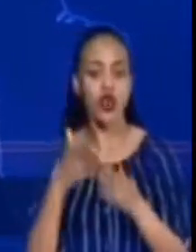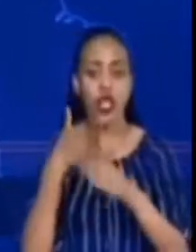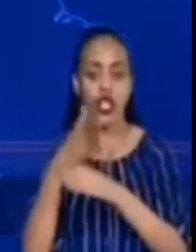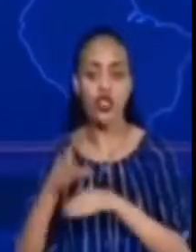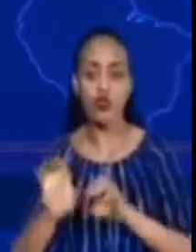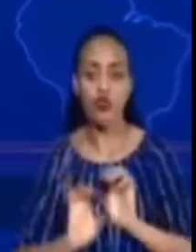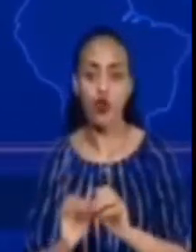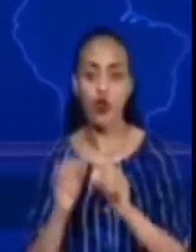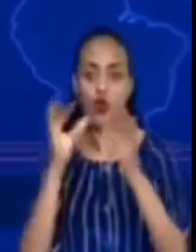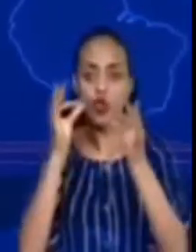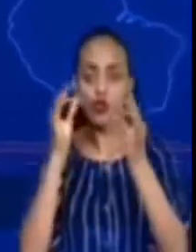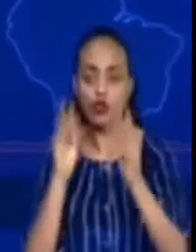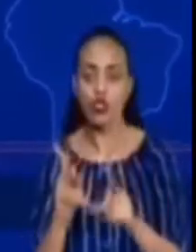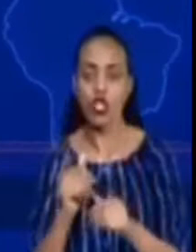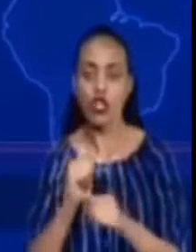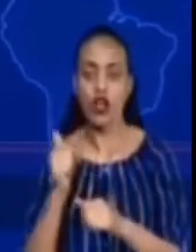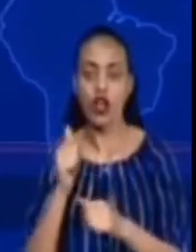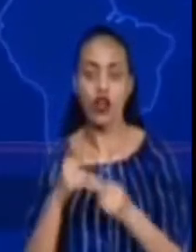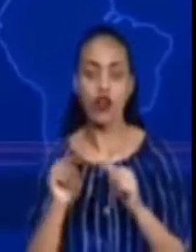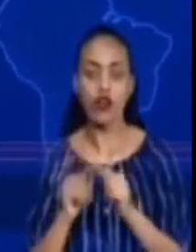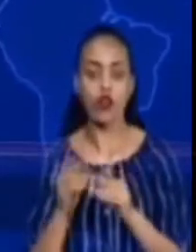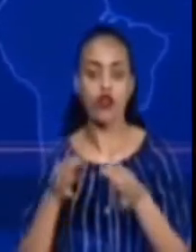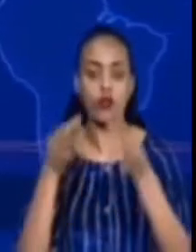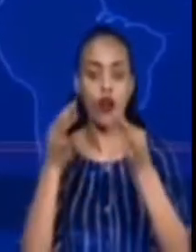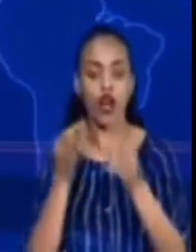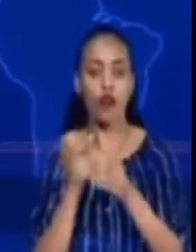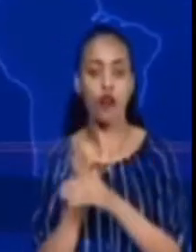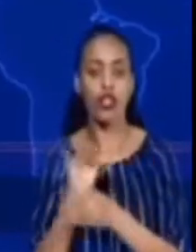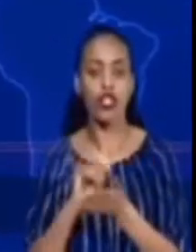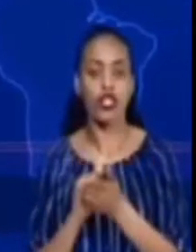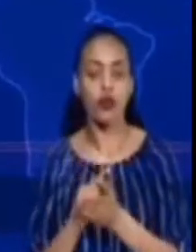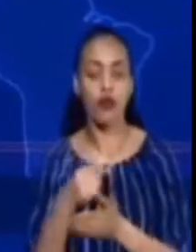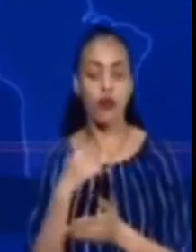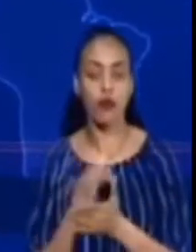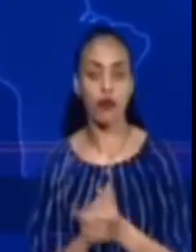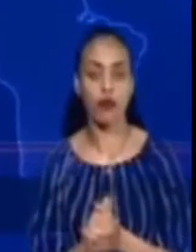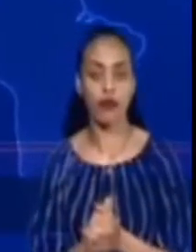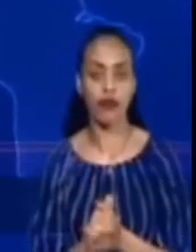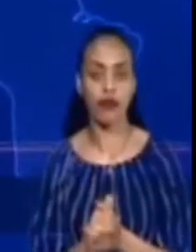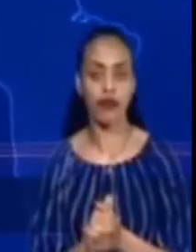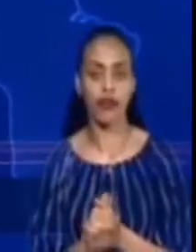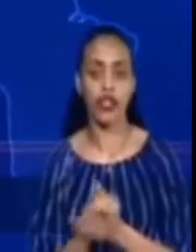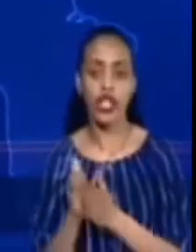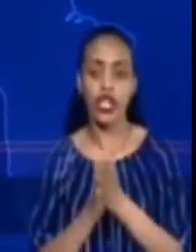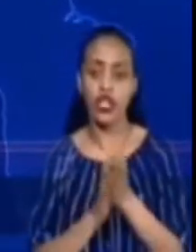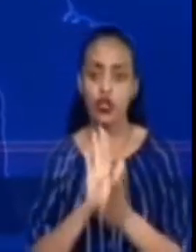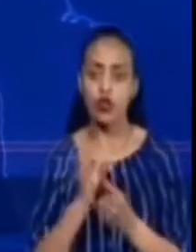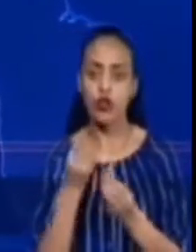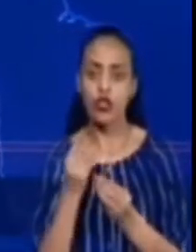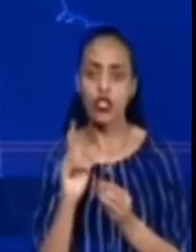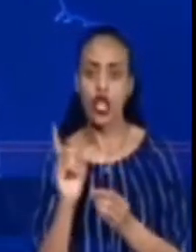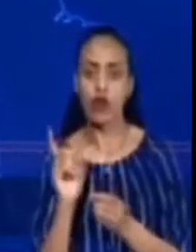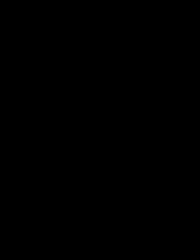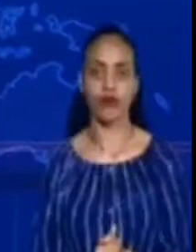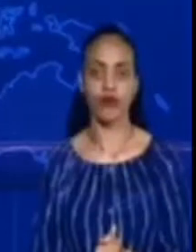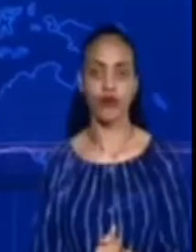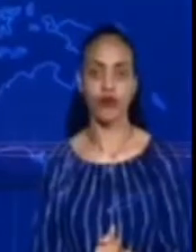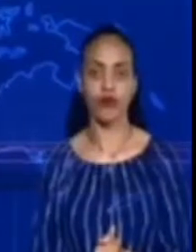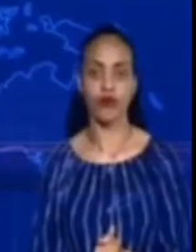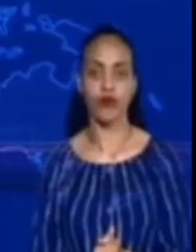ወራነ ጣሊያንስ በከሎ ለረት ሃለ እንደብኒ መንጫሰ እዩት ሞቶ ነበር ይሶየ ማሩት ዲቢአንስ ወመን ማሩ